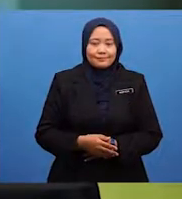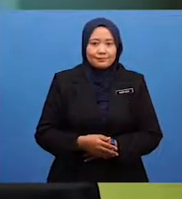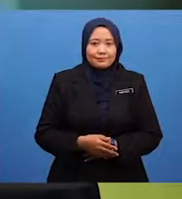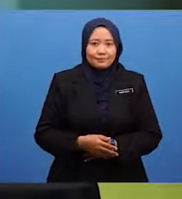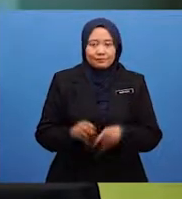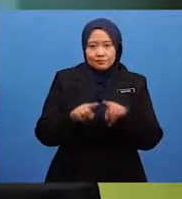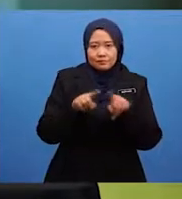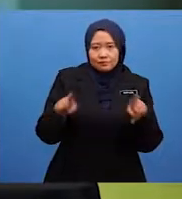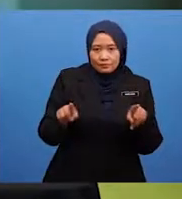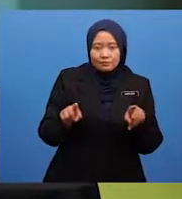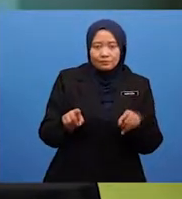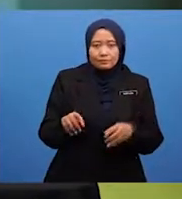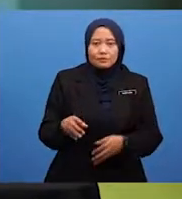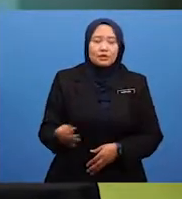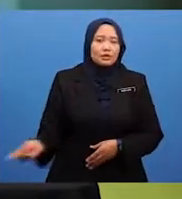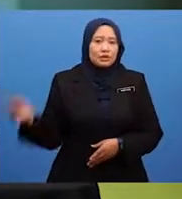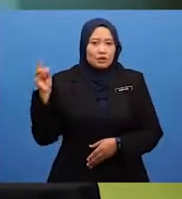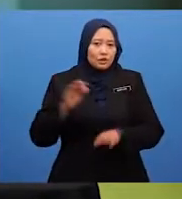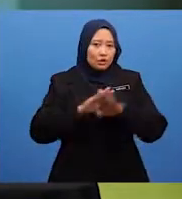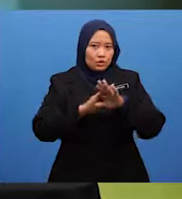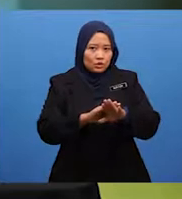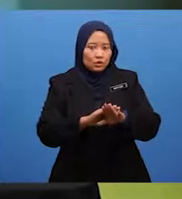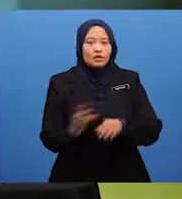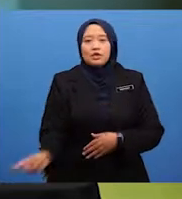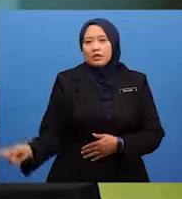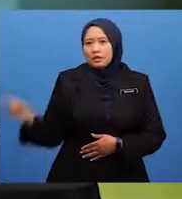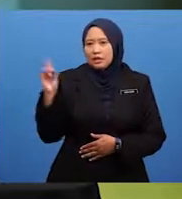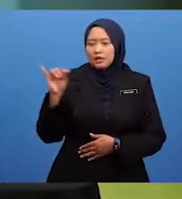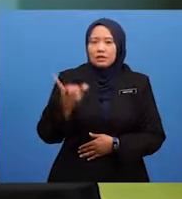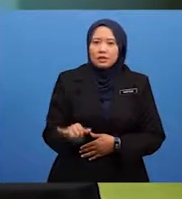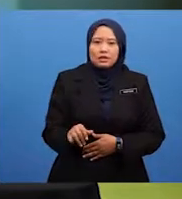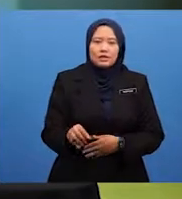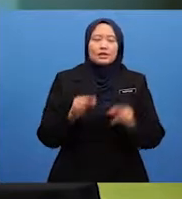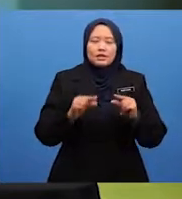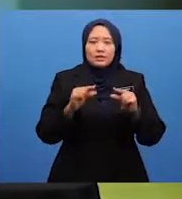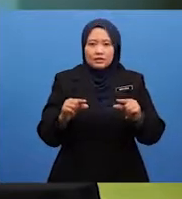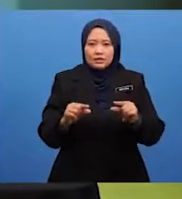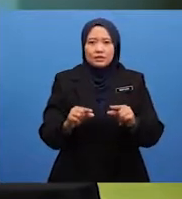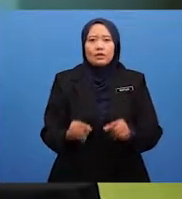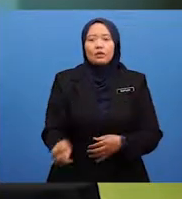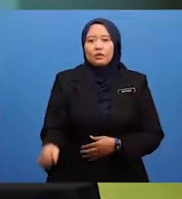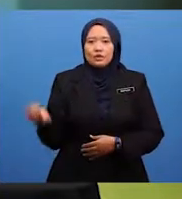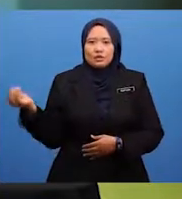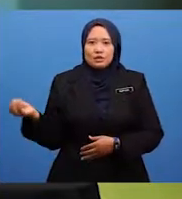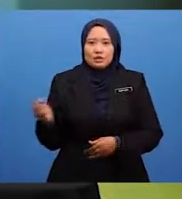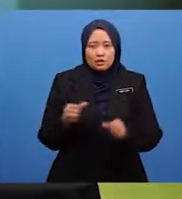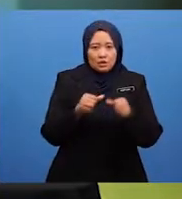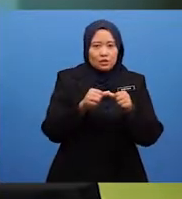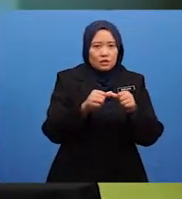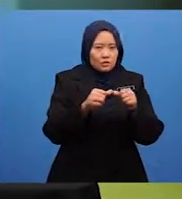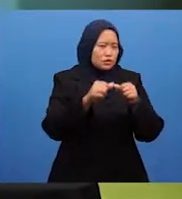Manakala, daya tolakan bermaksud daya yang menggerakkan sesuatu objek menjauhi